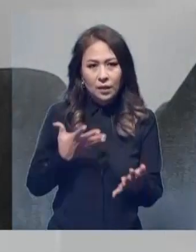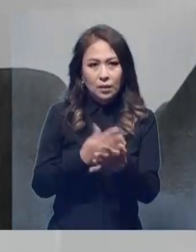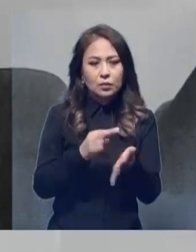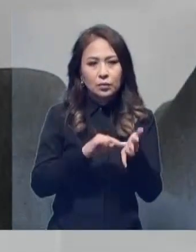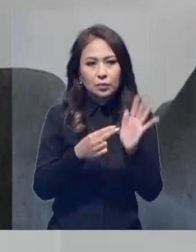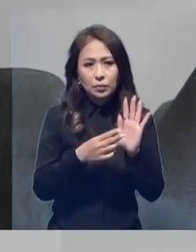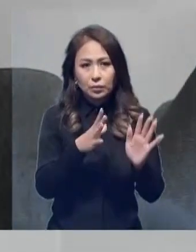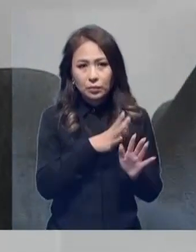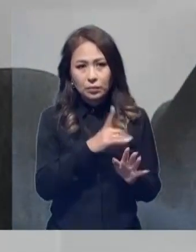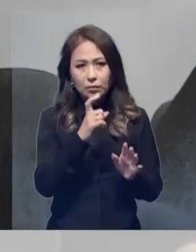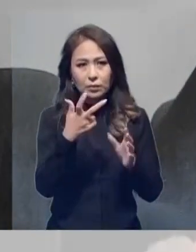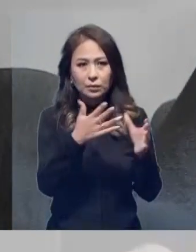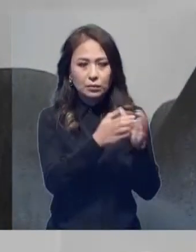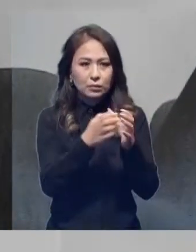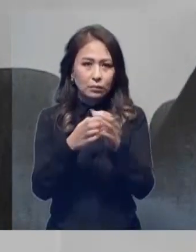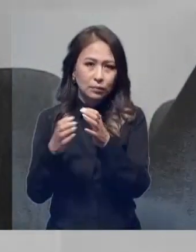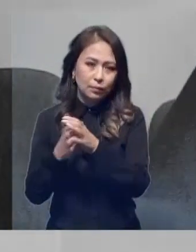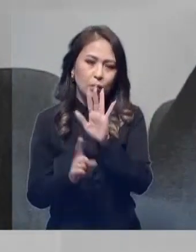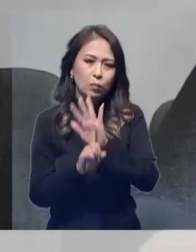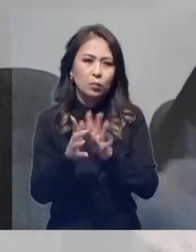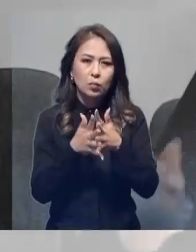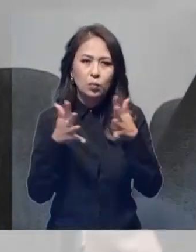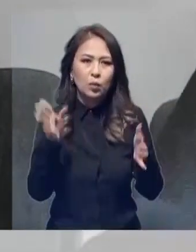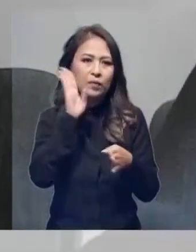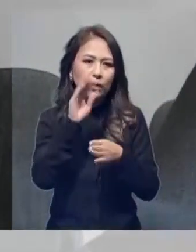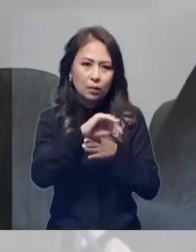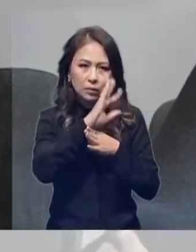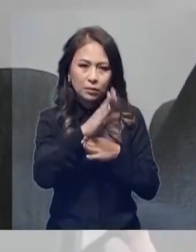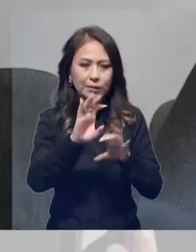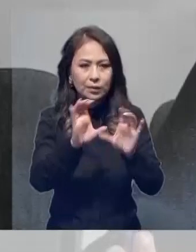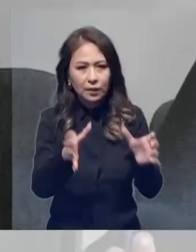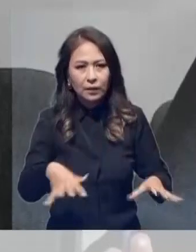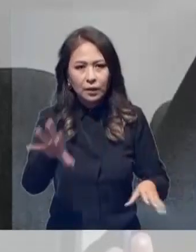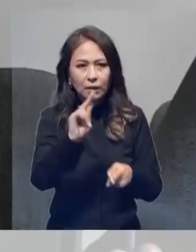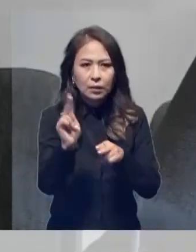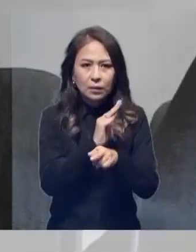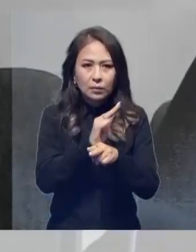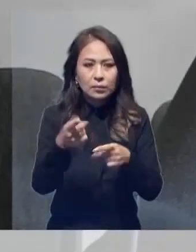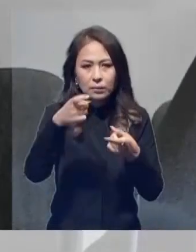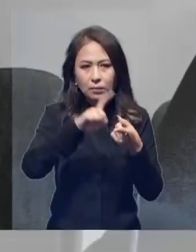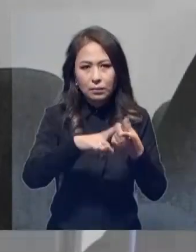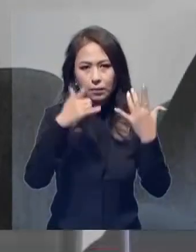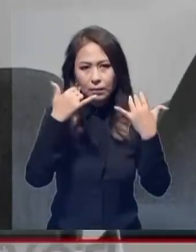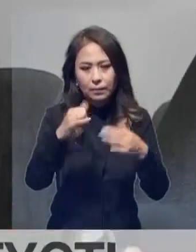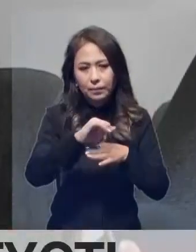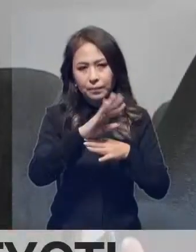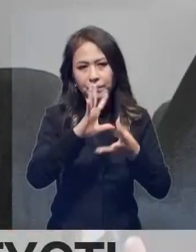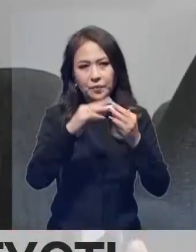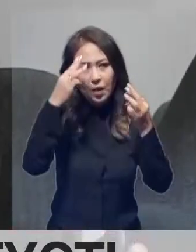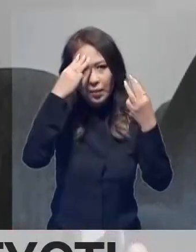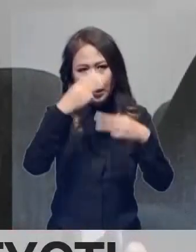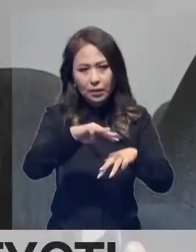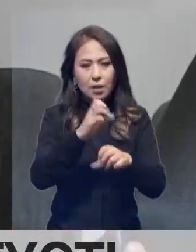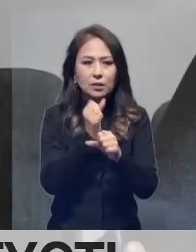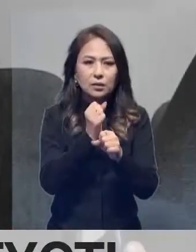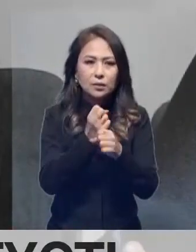жоба шеңберіндегі шаралар үш топқа бөлінген. Басым бөлігі сумен қамту, кәріз жүйелердің күрделі жөндеуге қатысты. Құрал жабдықтарды